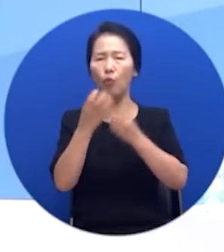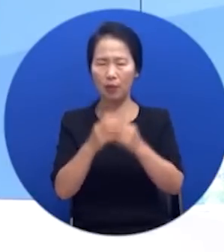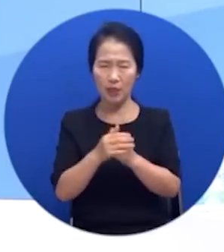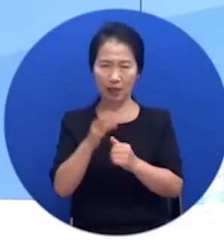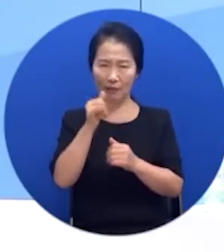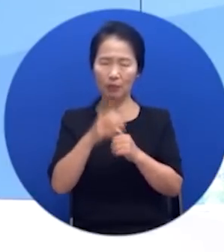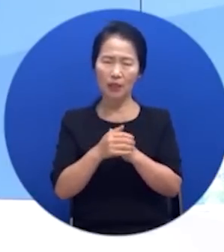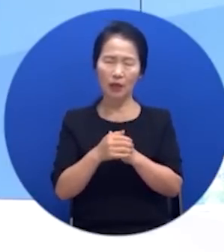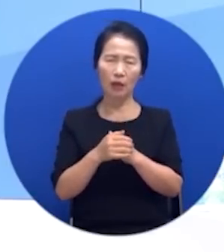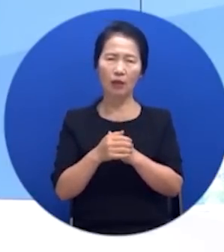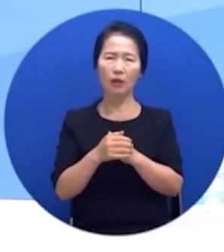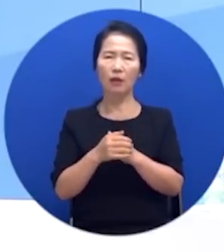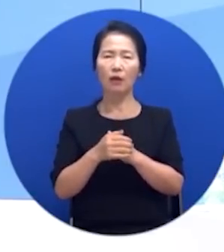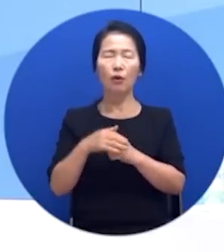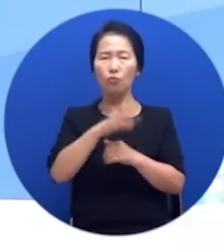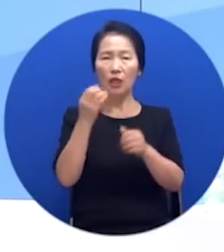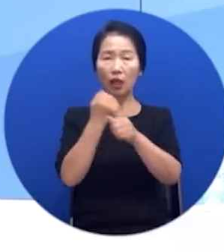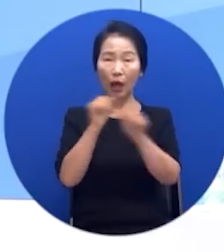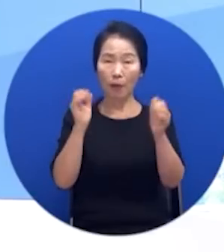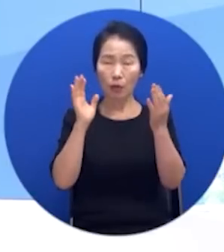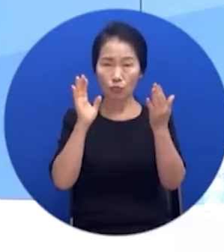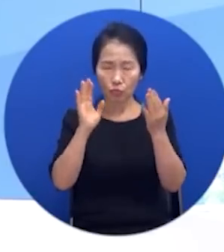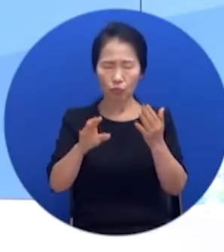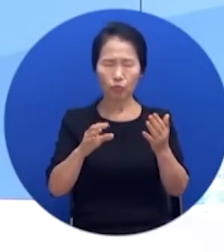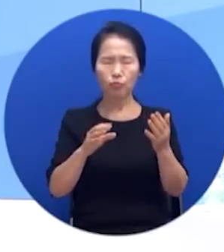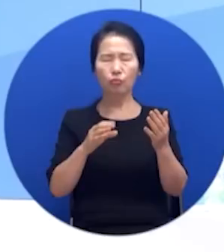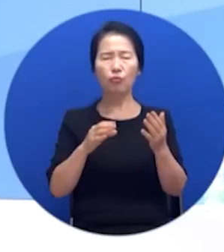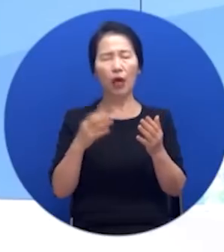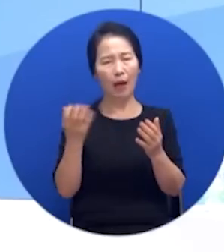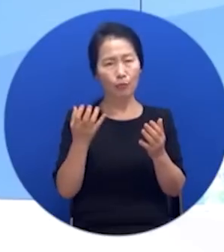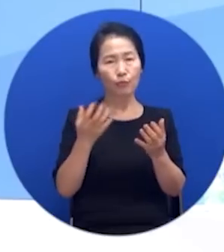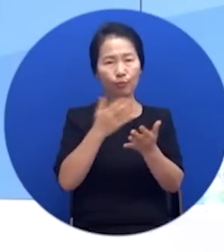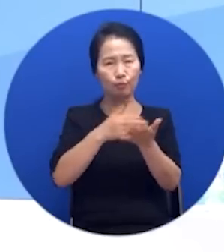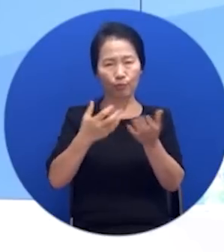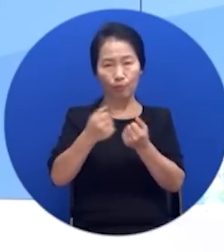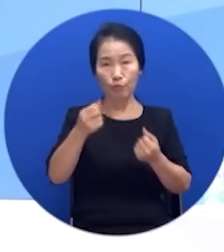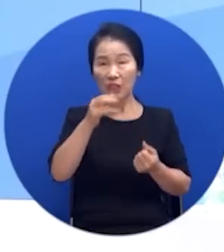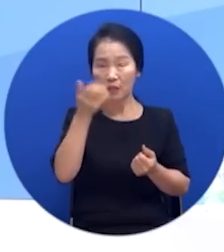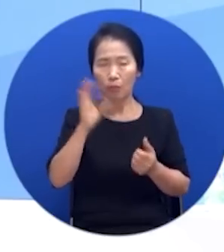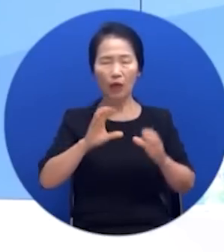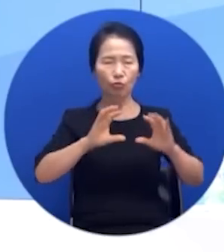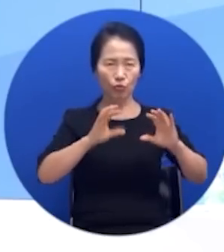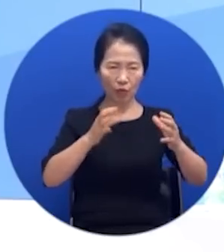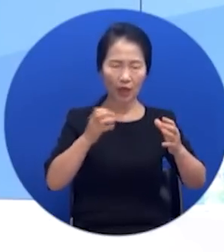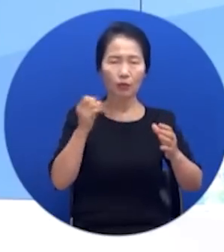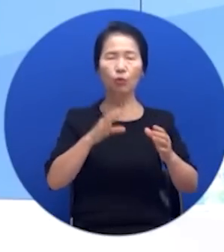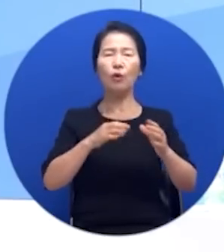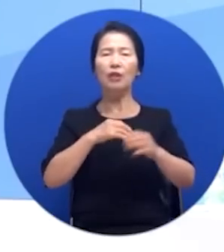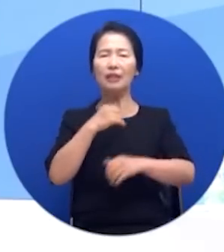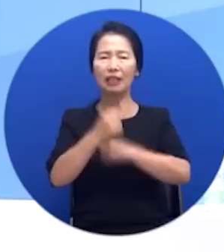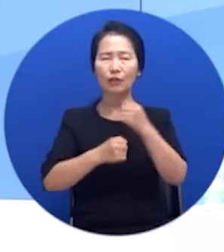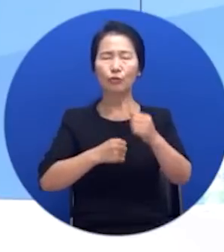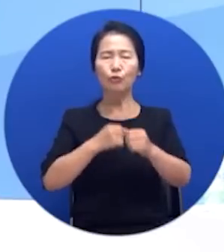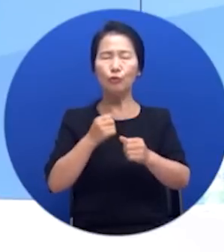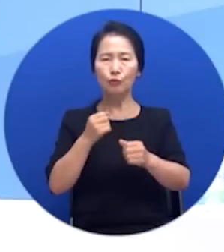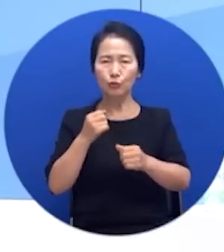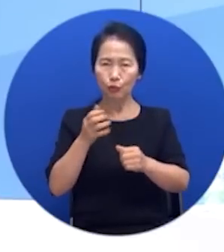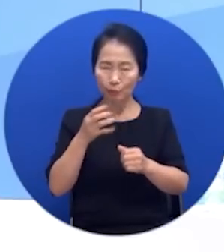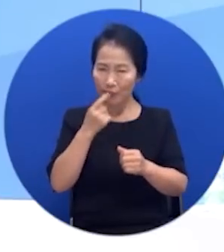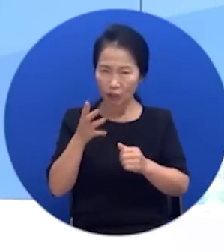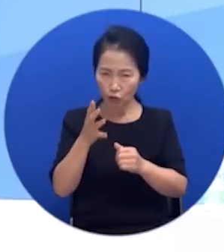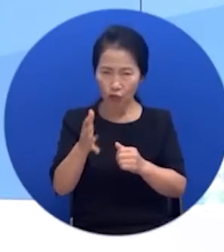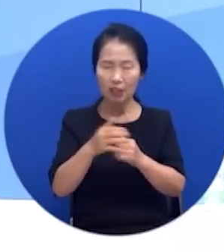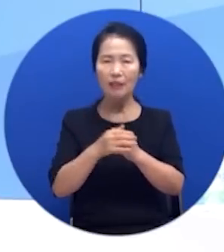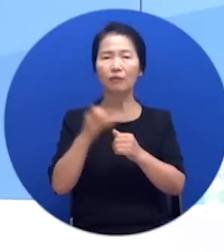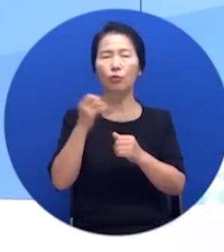아픔을 겪지만 그 복잡함 속에서 국회를 열게 하시고 이 땅에 자유민주주의와 시장경제, 자본주의 가치를 세우시고